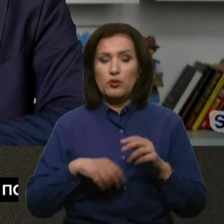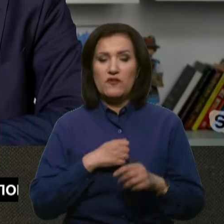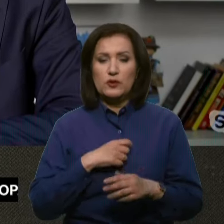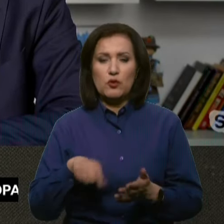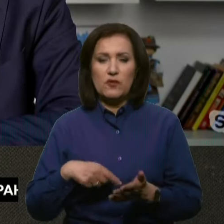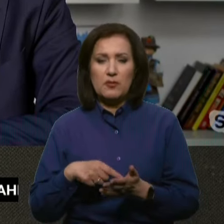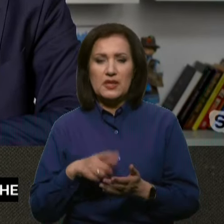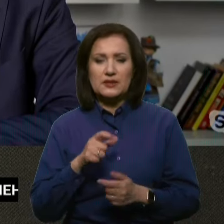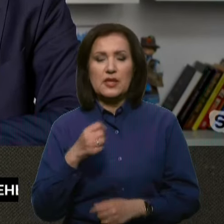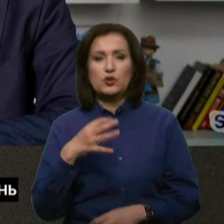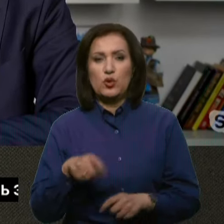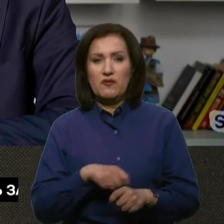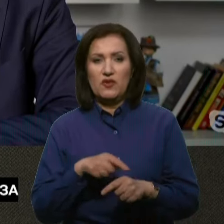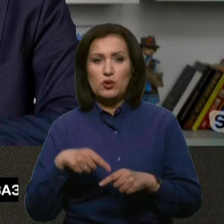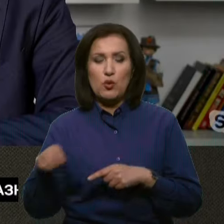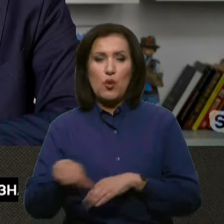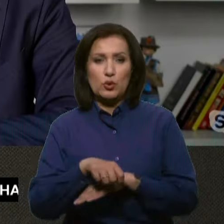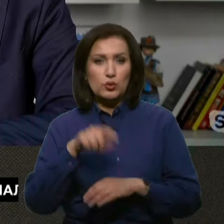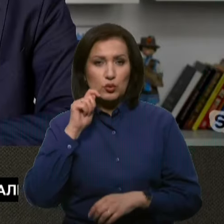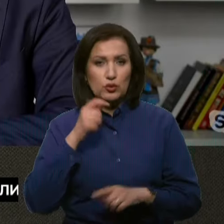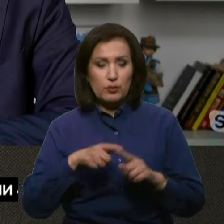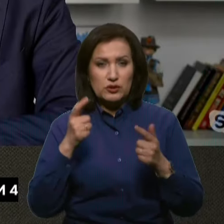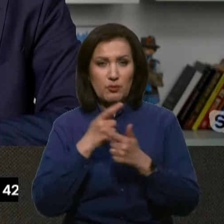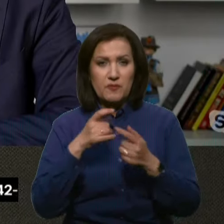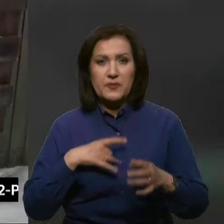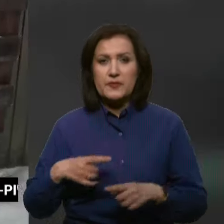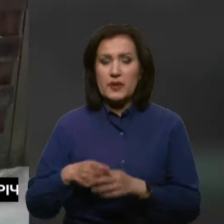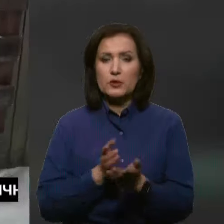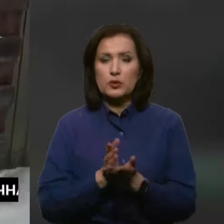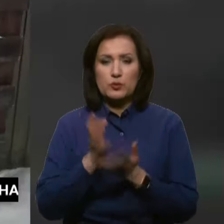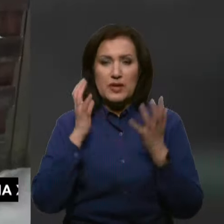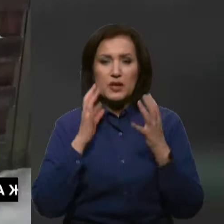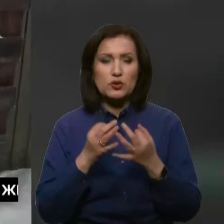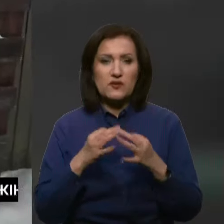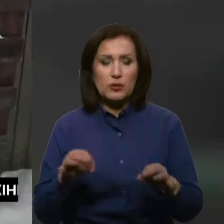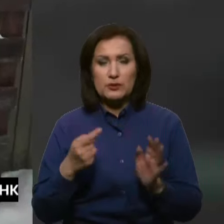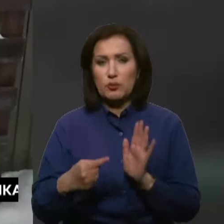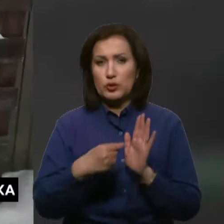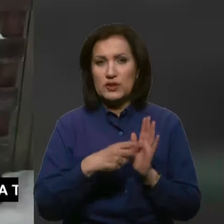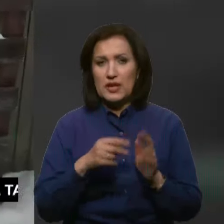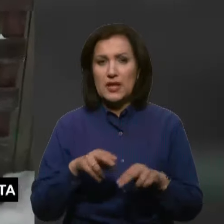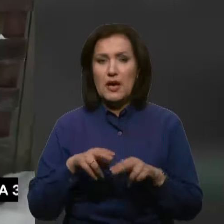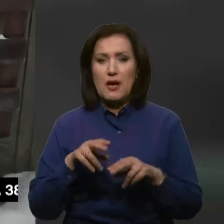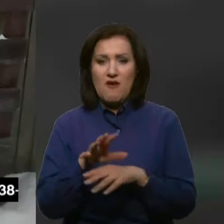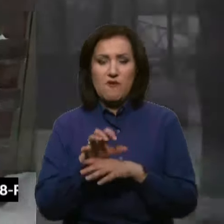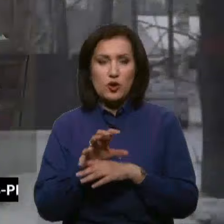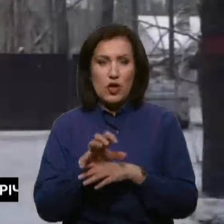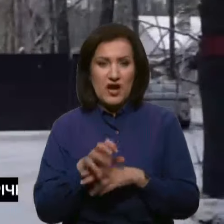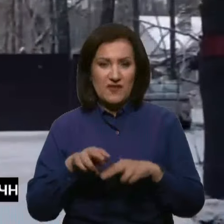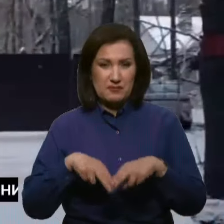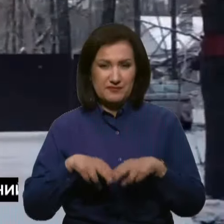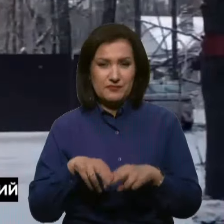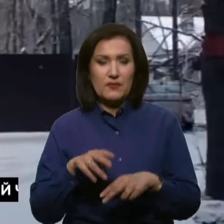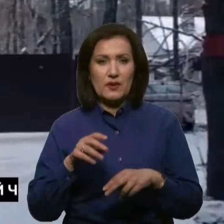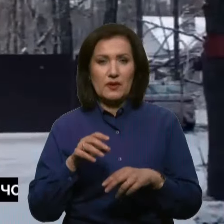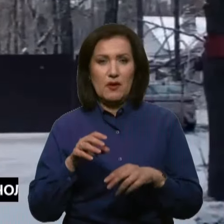військове містечко за 40 кілометрів від кордону з Україною. Про це повідомляє білоруська служба Радіо Свобода із посиланням на паспортну фотографію об'єкта